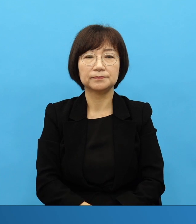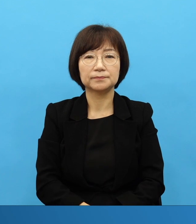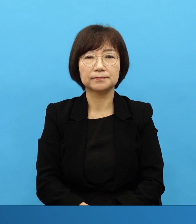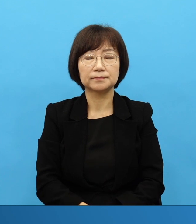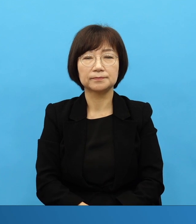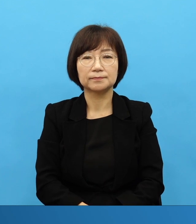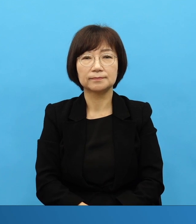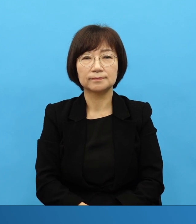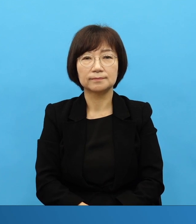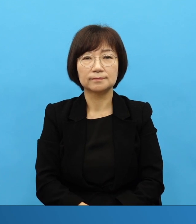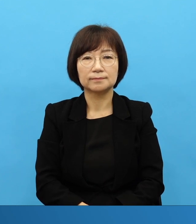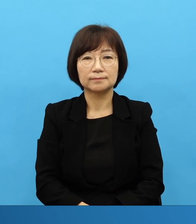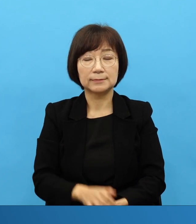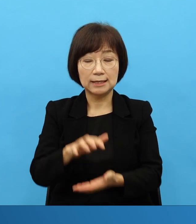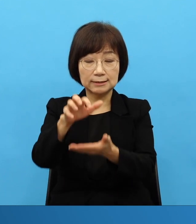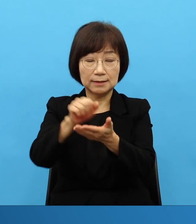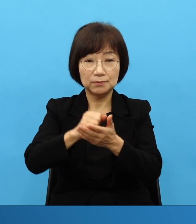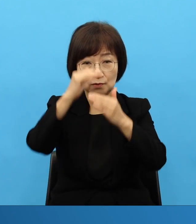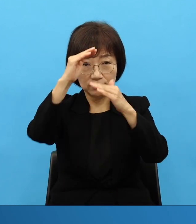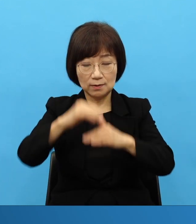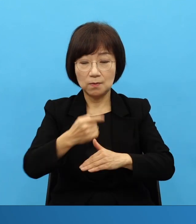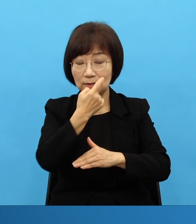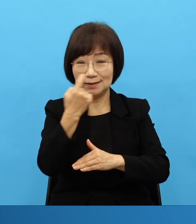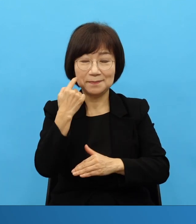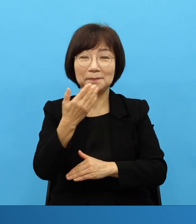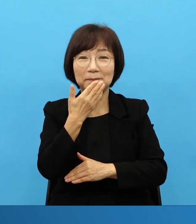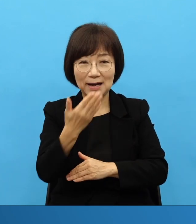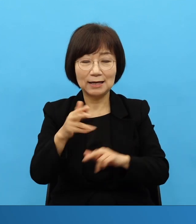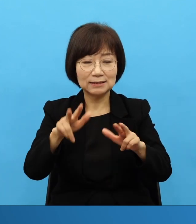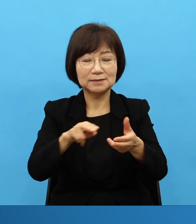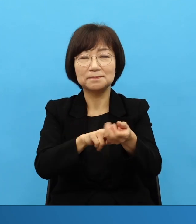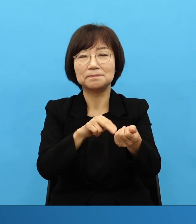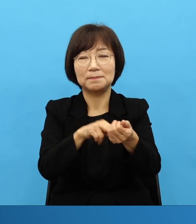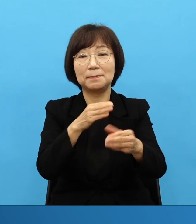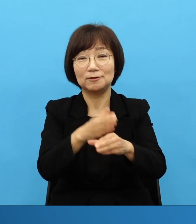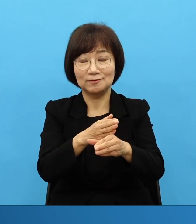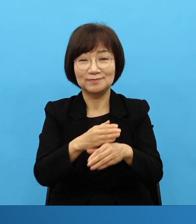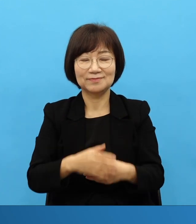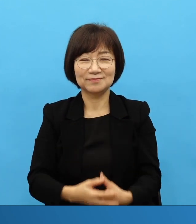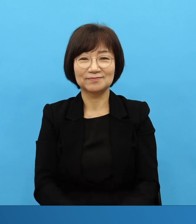있습니다. 현재 위아.kr에서 판매하고 있습니다.